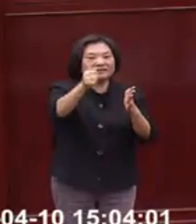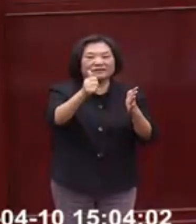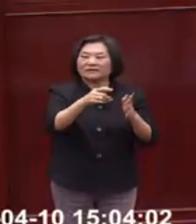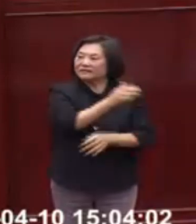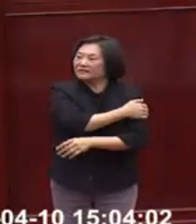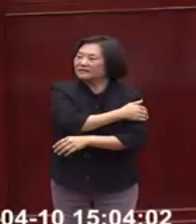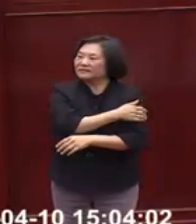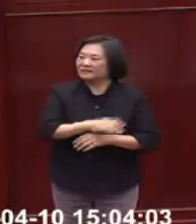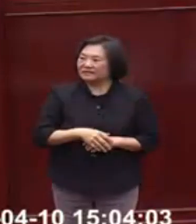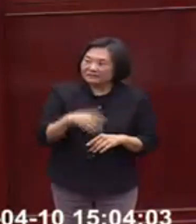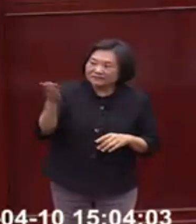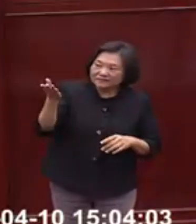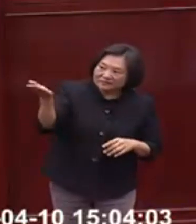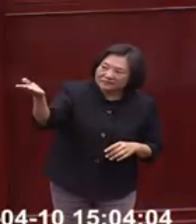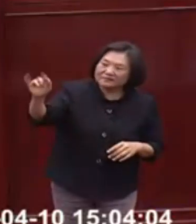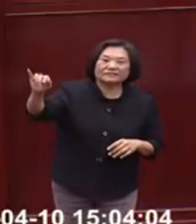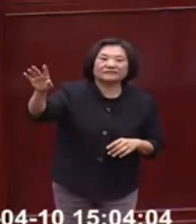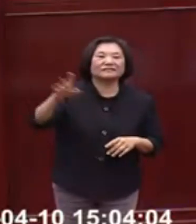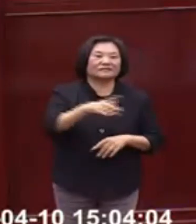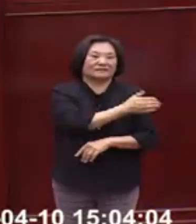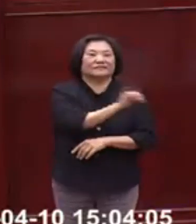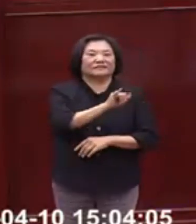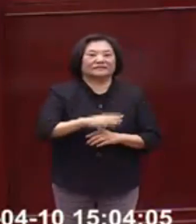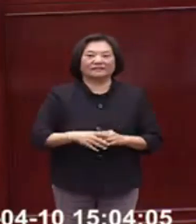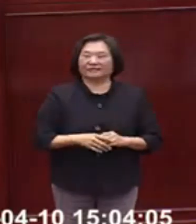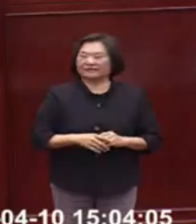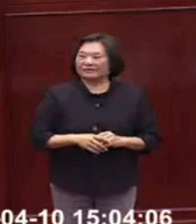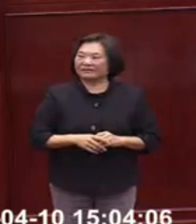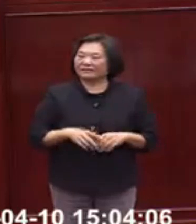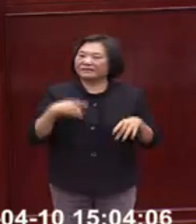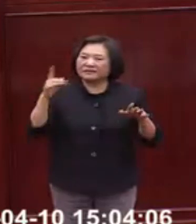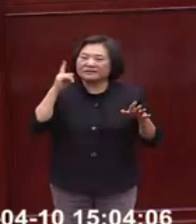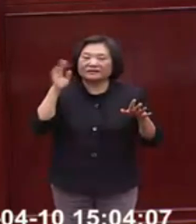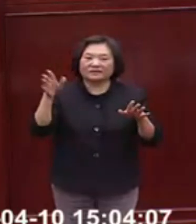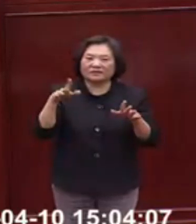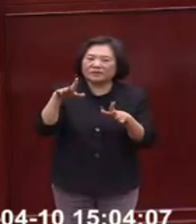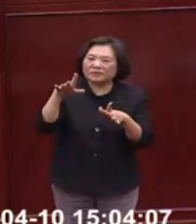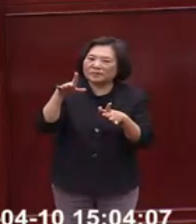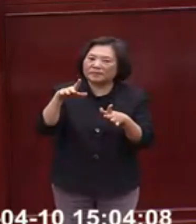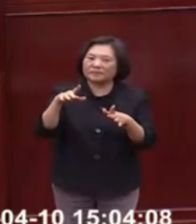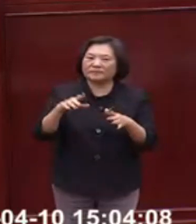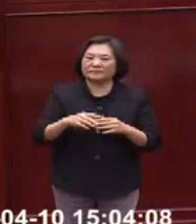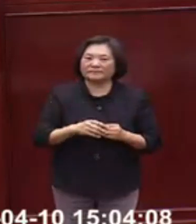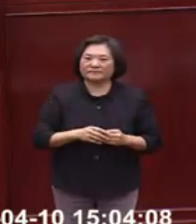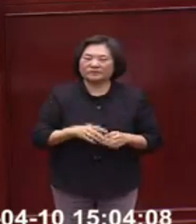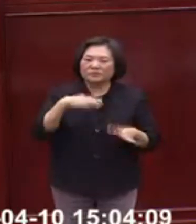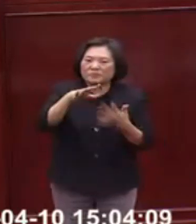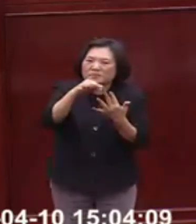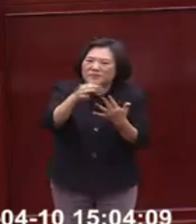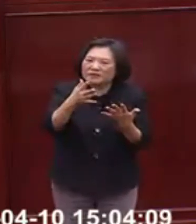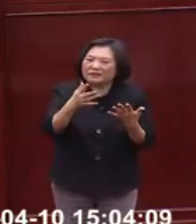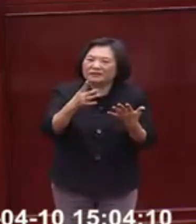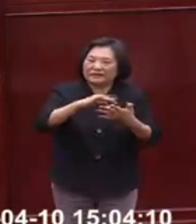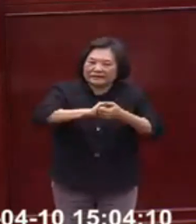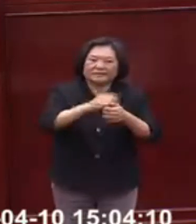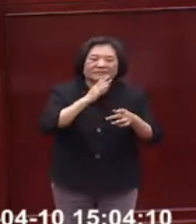是算是比较年轻的哦。我每次想说。在一个程度上我们一方面选有也要很多我的